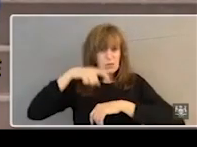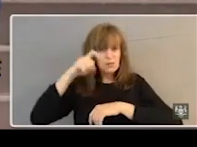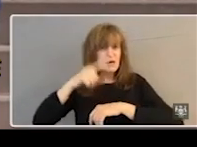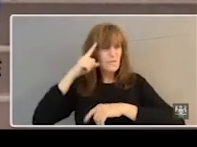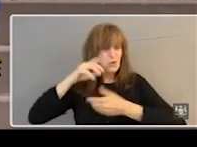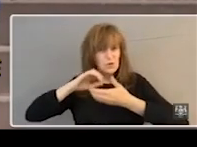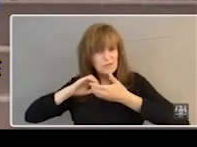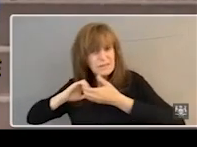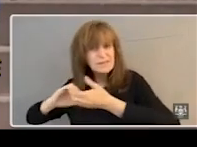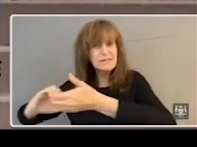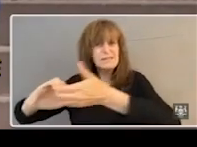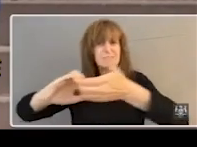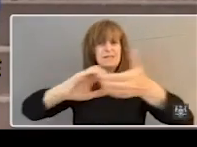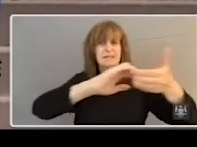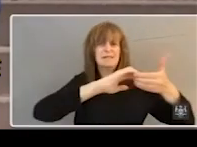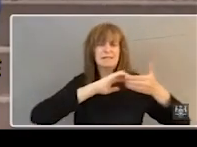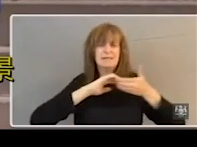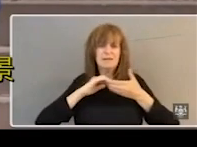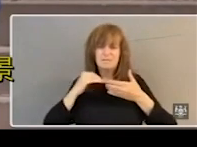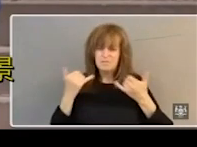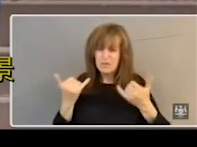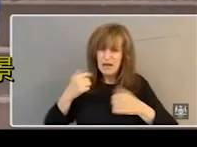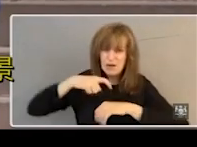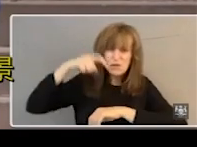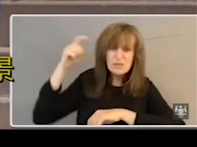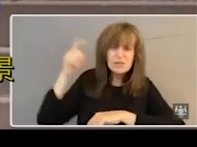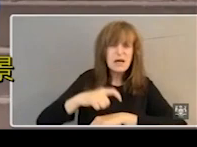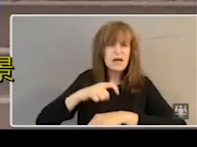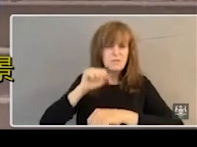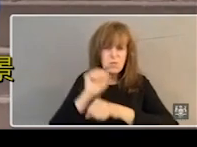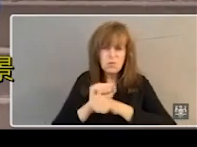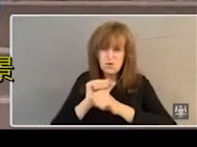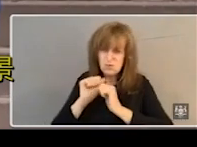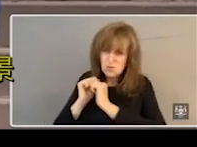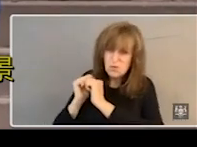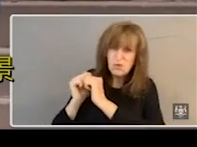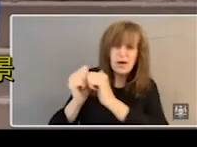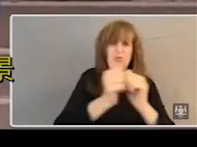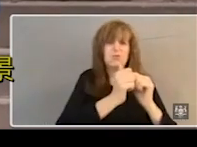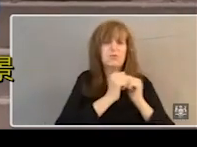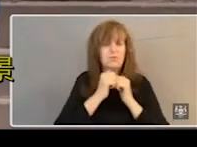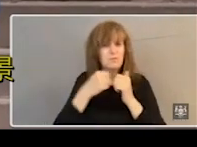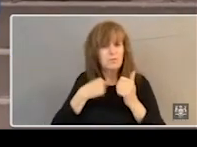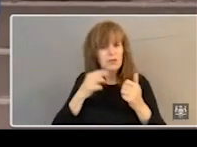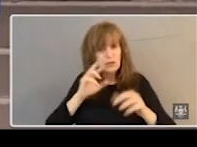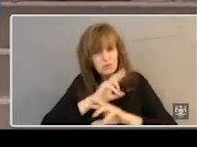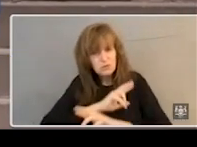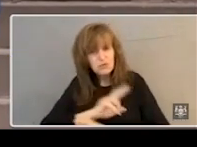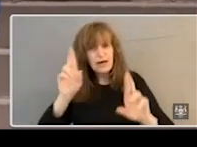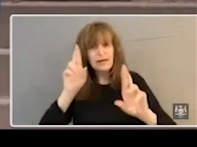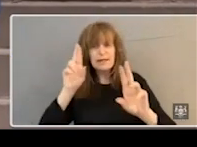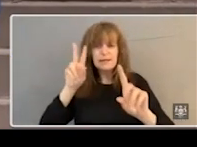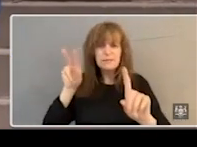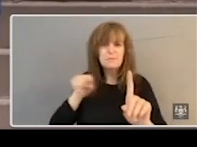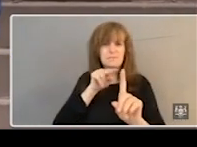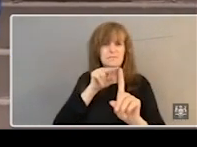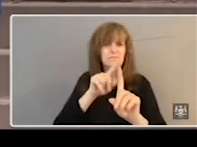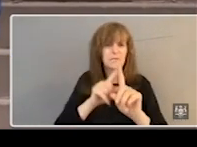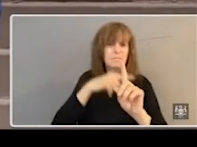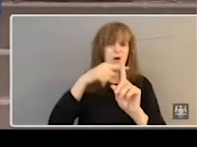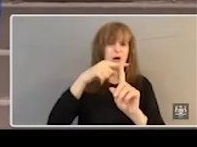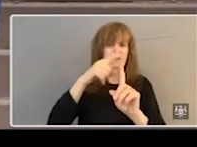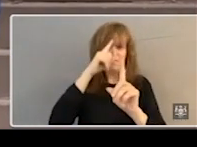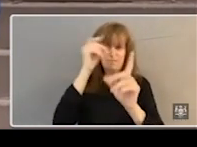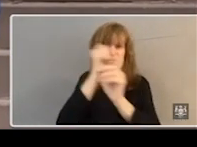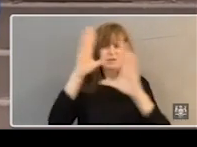time to work together.We're ready to unite behind a positive vision, ready to unite behind a